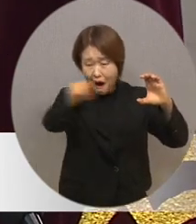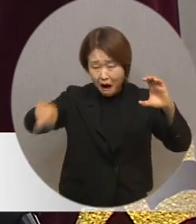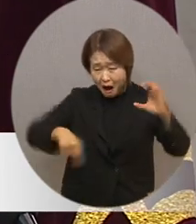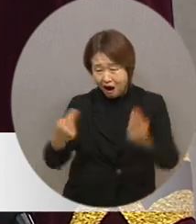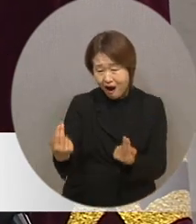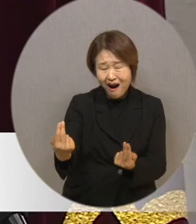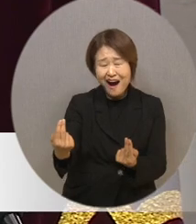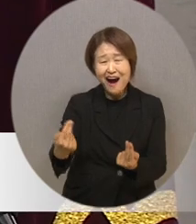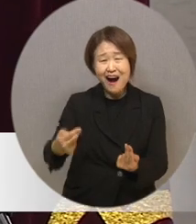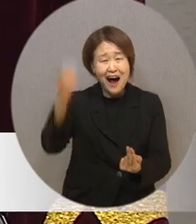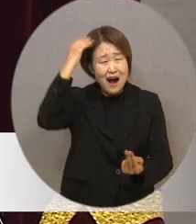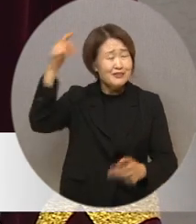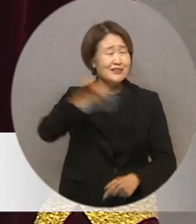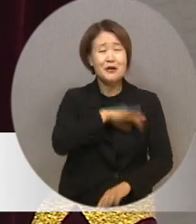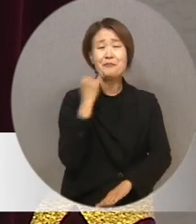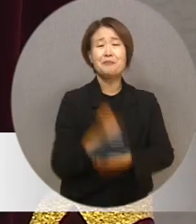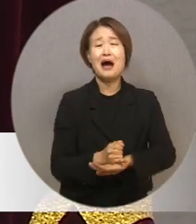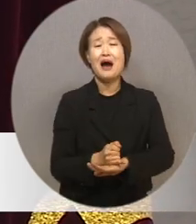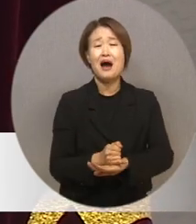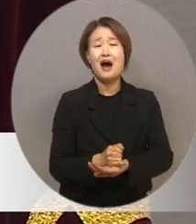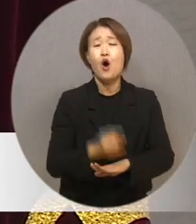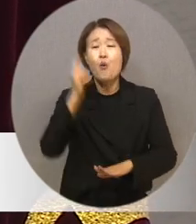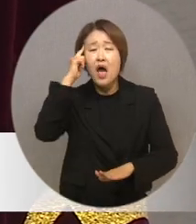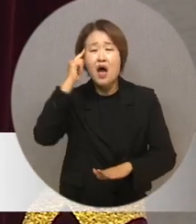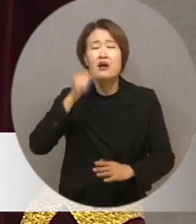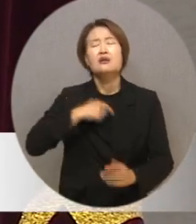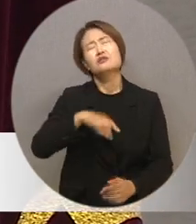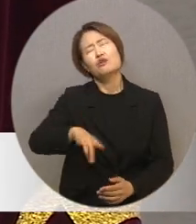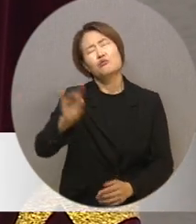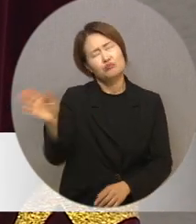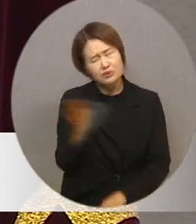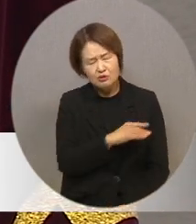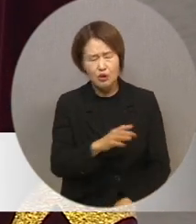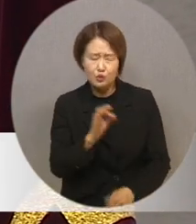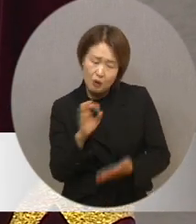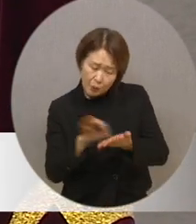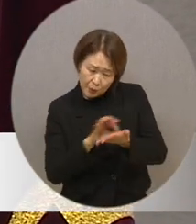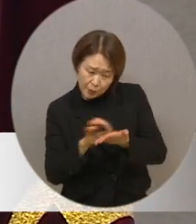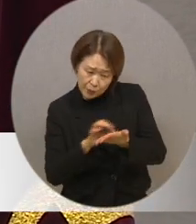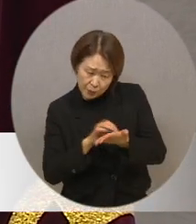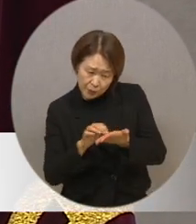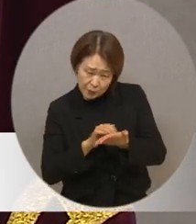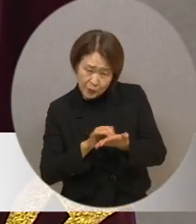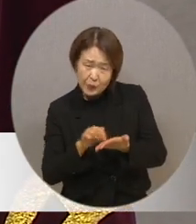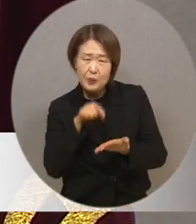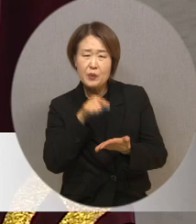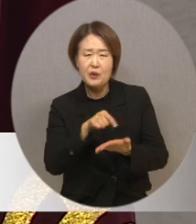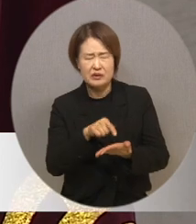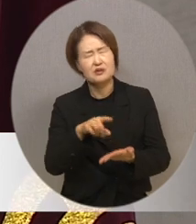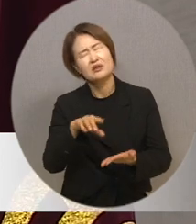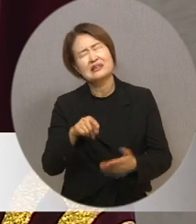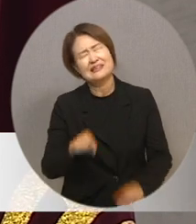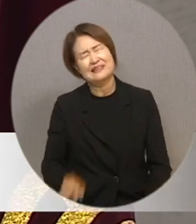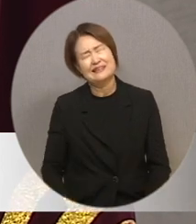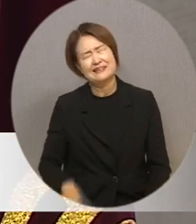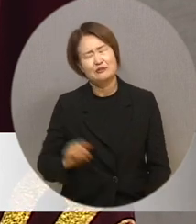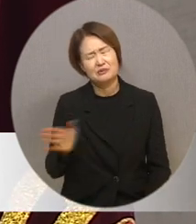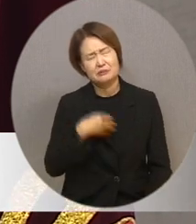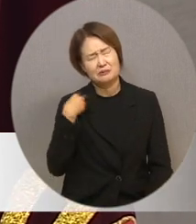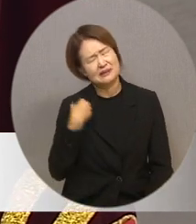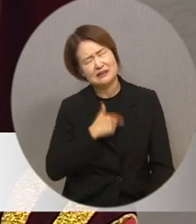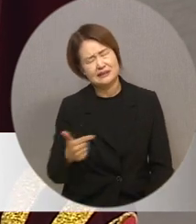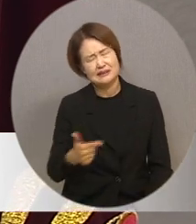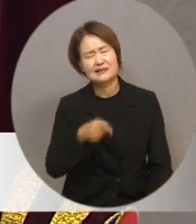처음에 요금을 책정할 때 너무 낮게 책정을 해가지고 시작부터 큰 부담이